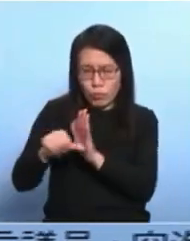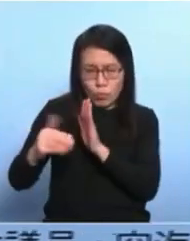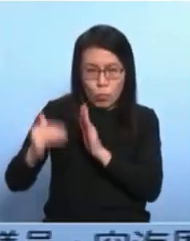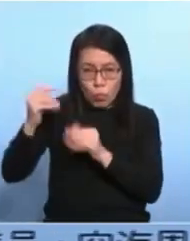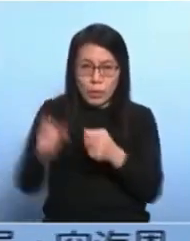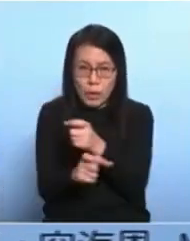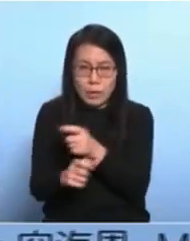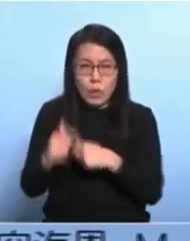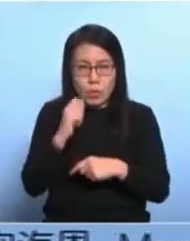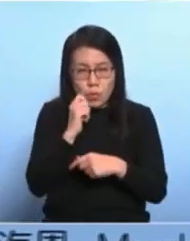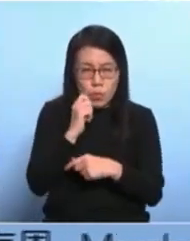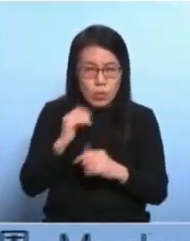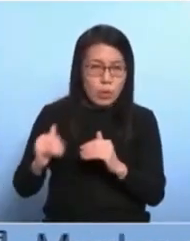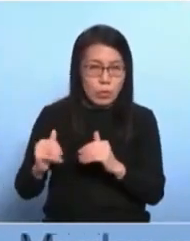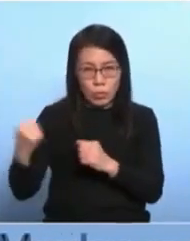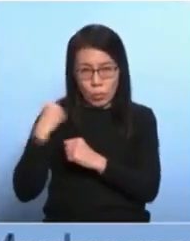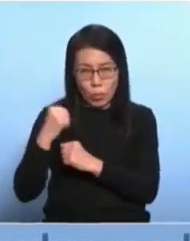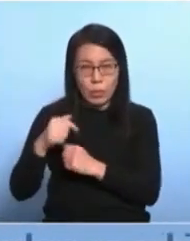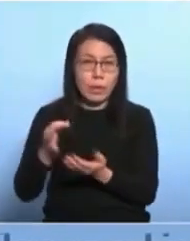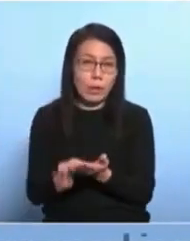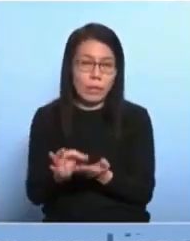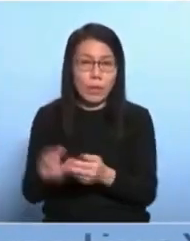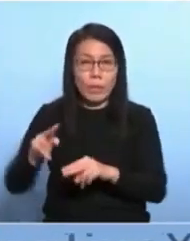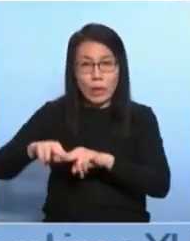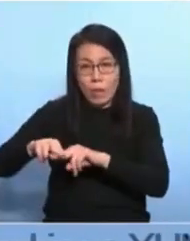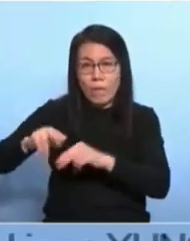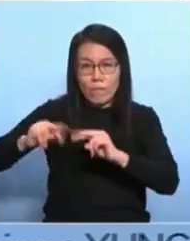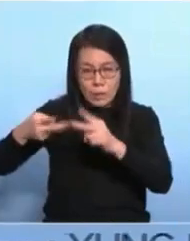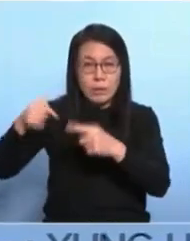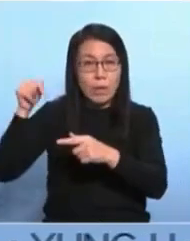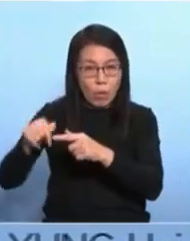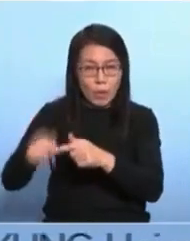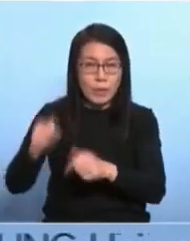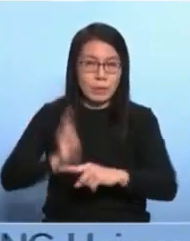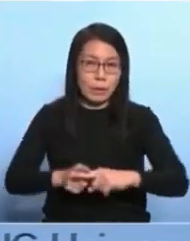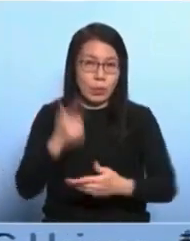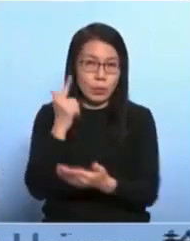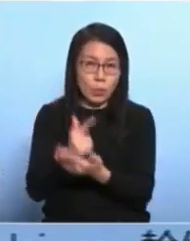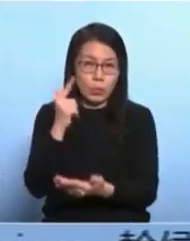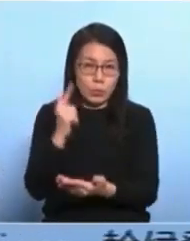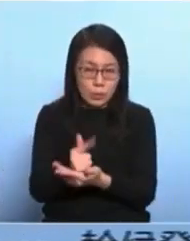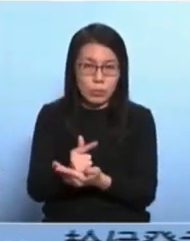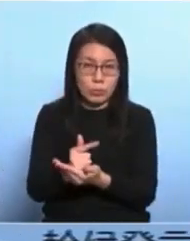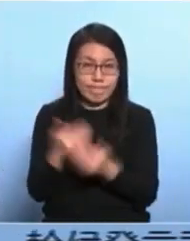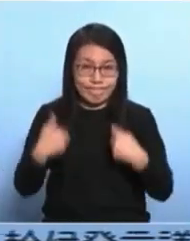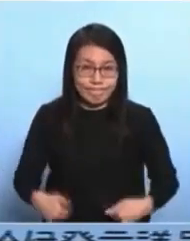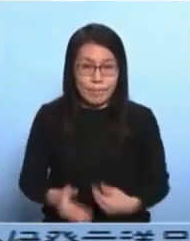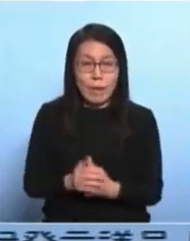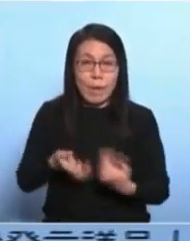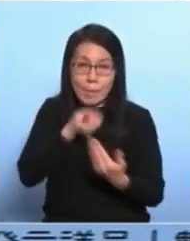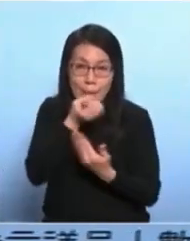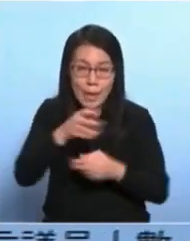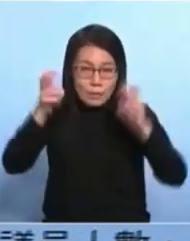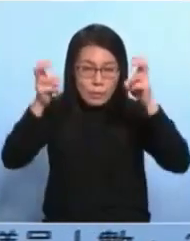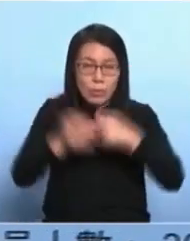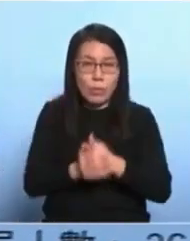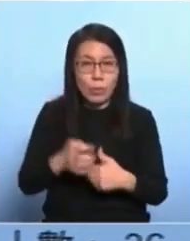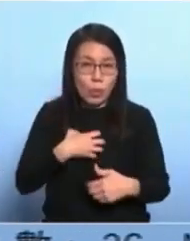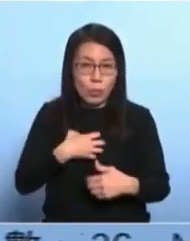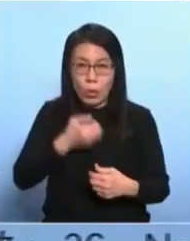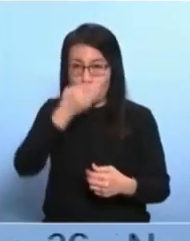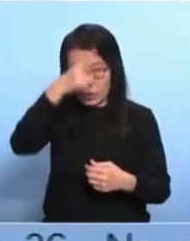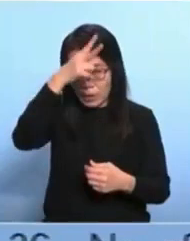濟活力最強的區域之一，在國家發展大局之中具有重要戰略地位。我提出今次的議案是認為特